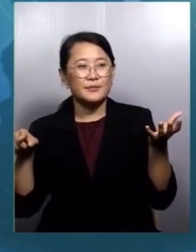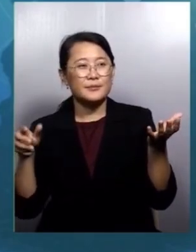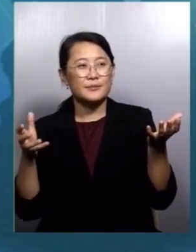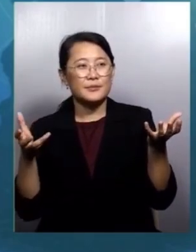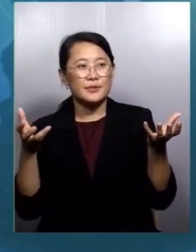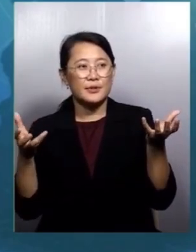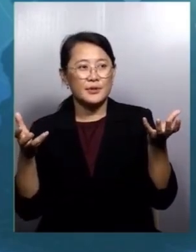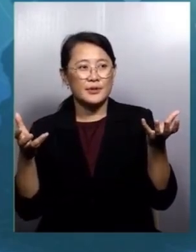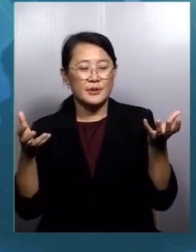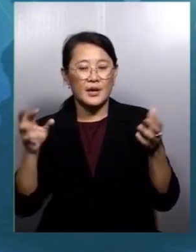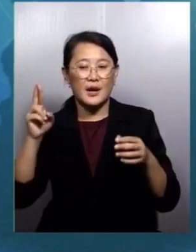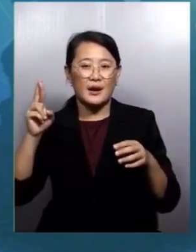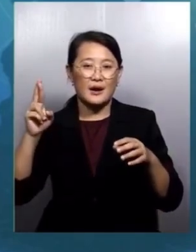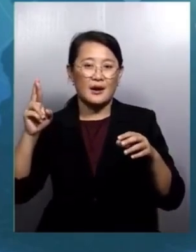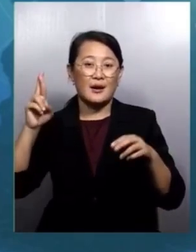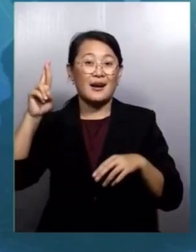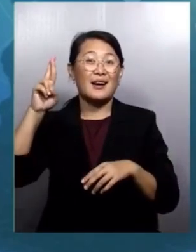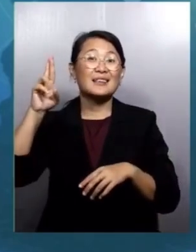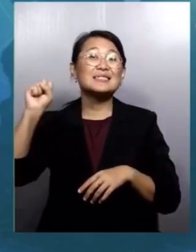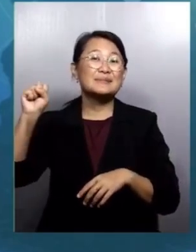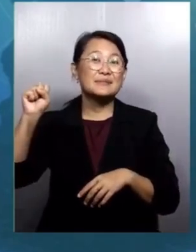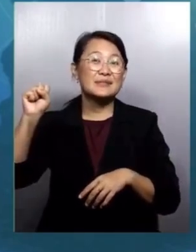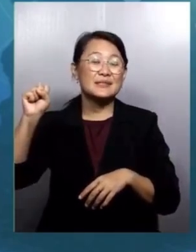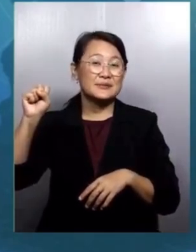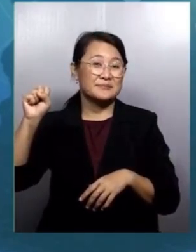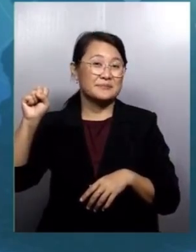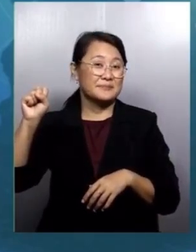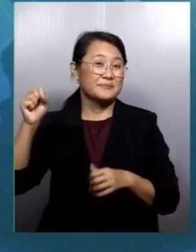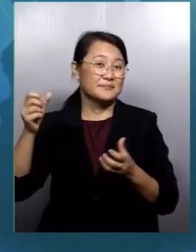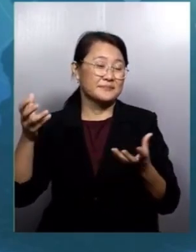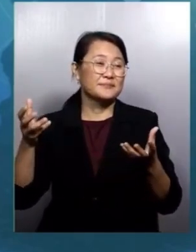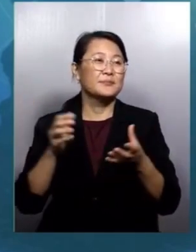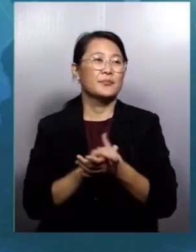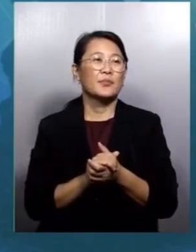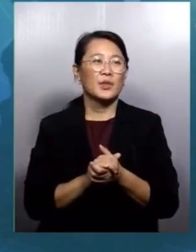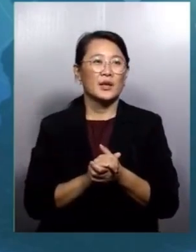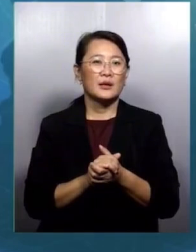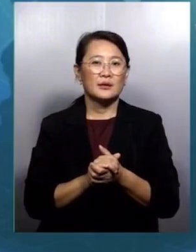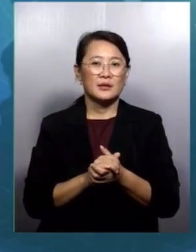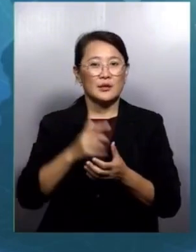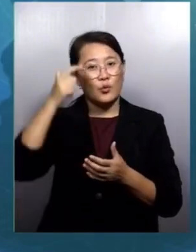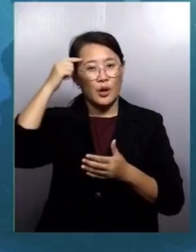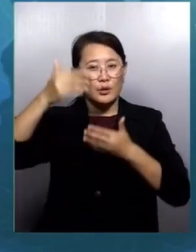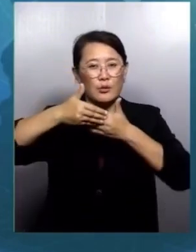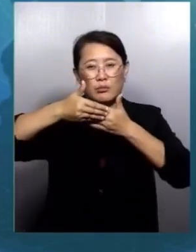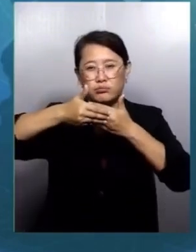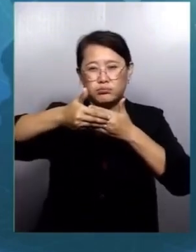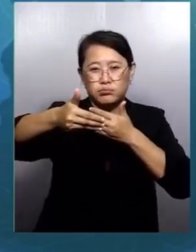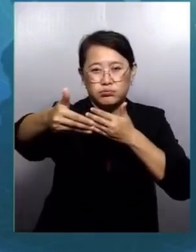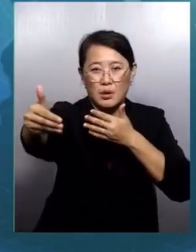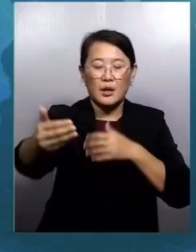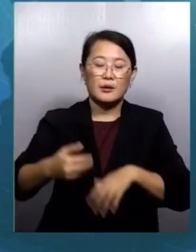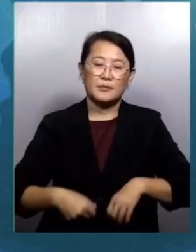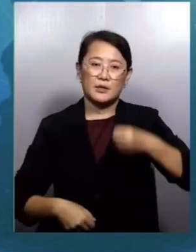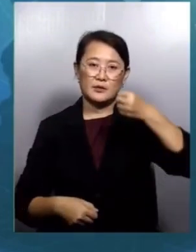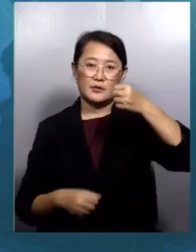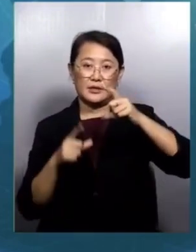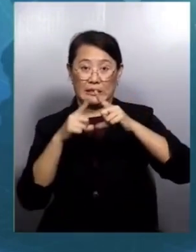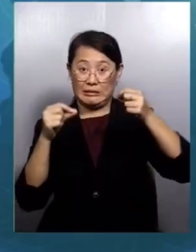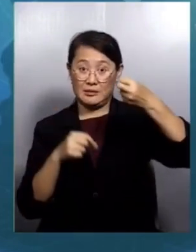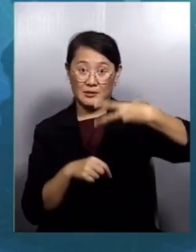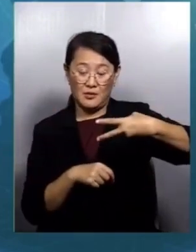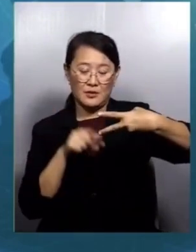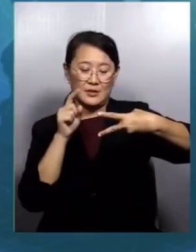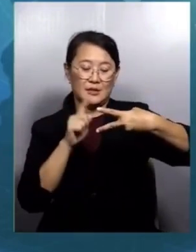ฒิสภา รัฐสภานะครับตรงเนี้ยมันจะทำให้ในระยะยาวเนี่ย2เรื่องอันที่1ก็คือว่